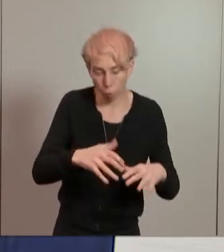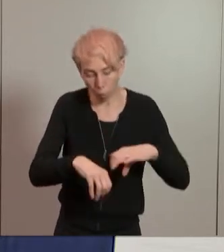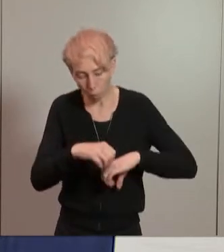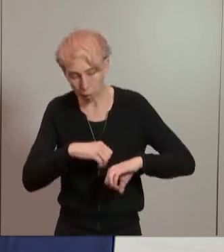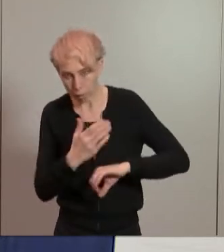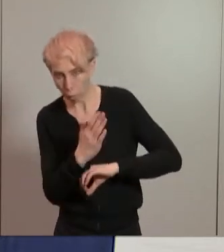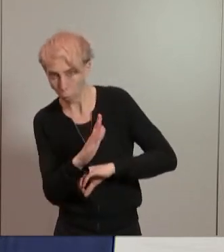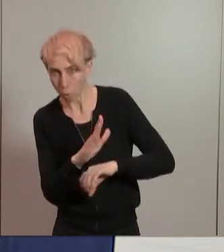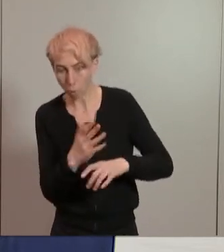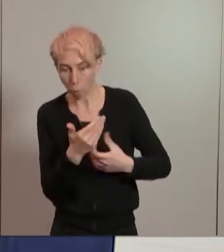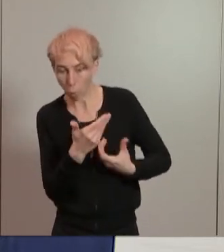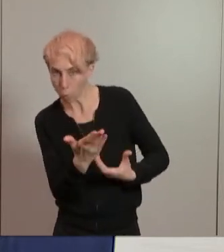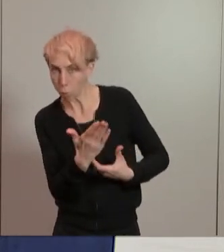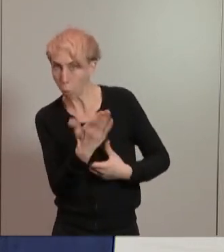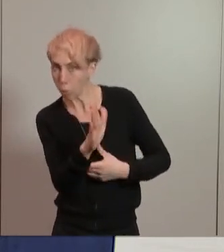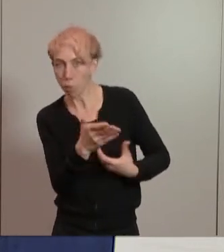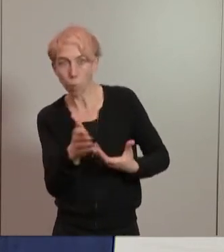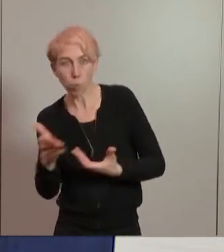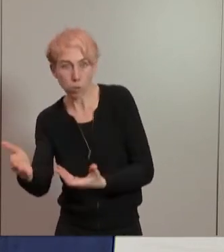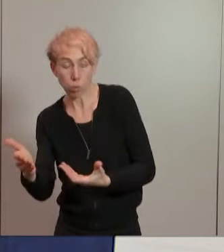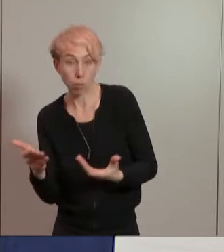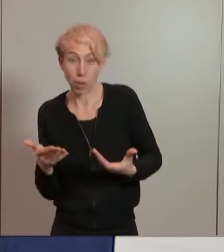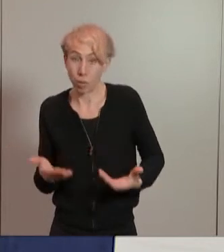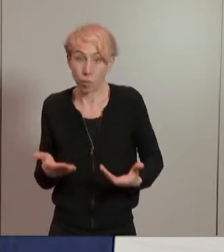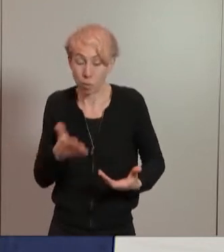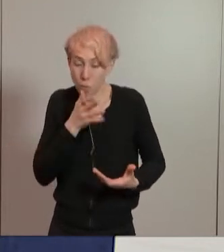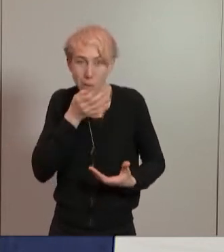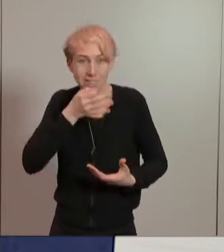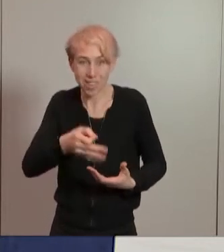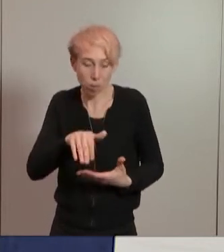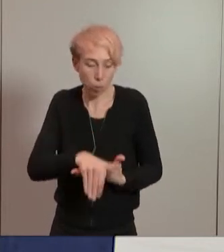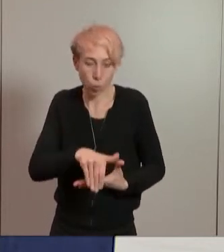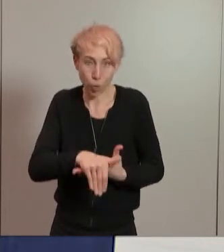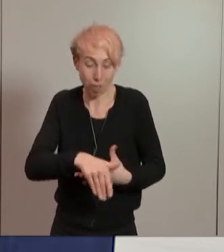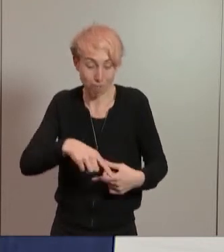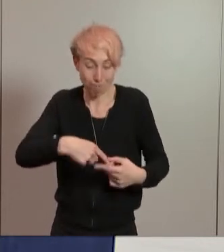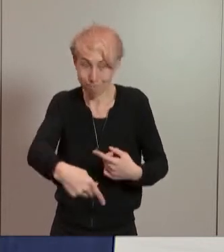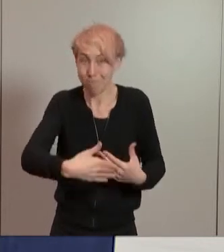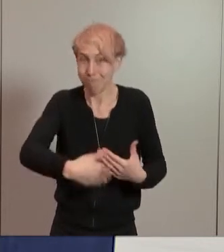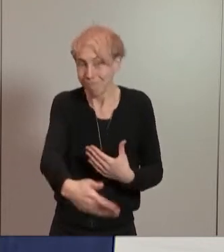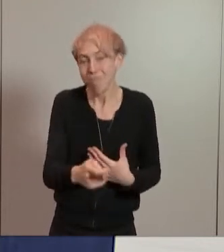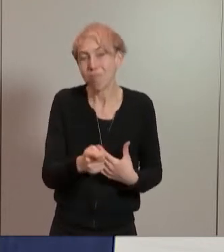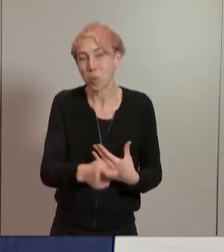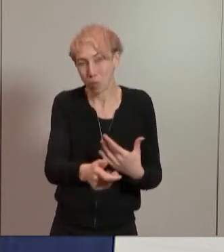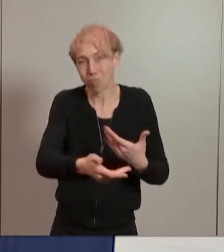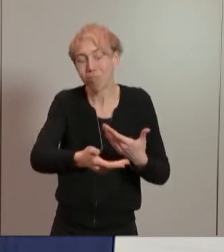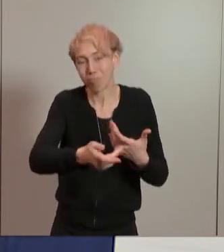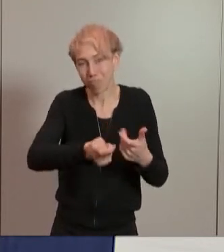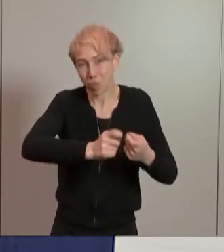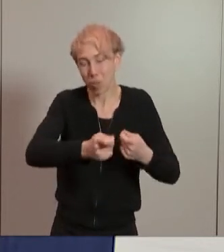d'autres propositions qui pourront être faites. Mais du coup, je vais pas le dire ce soir parce qu'on doit justement discuter avec l'ensemble des partenaires.